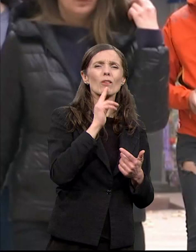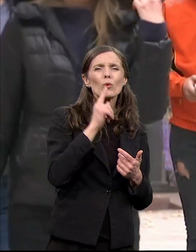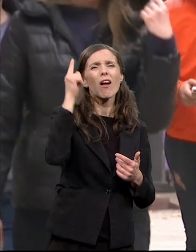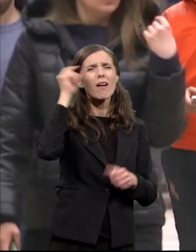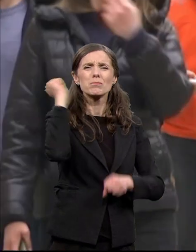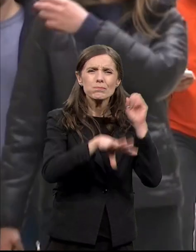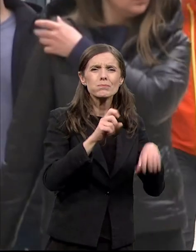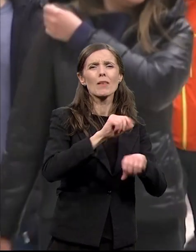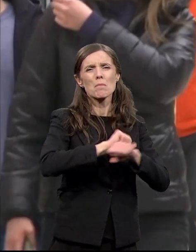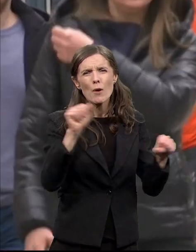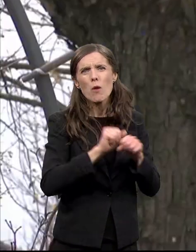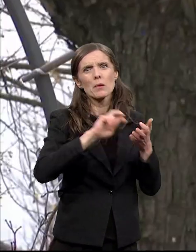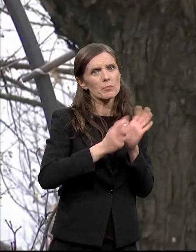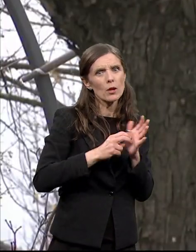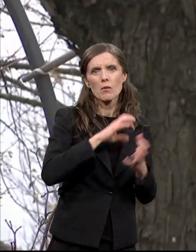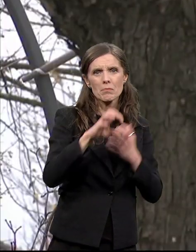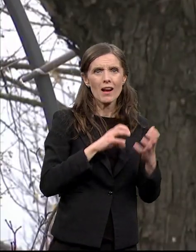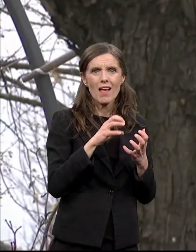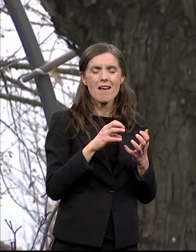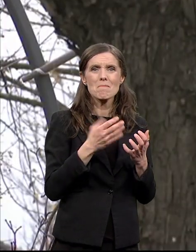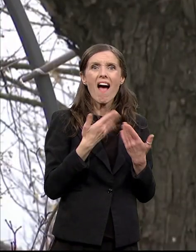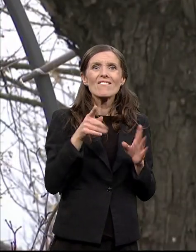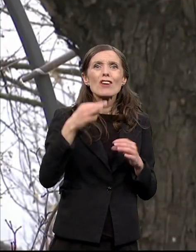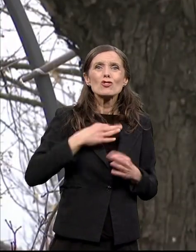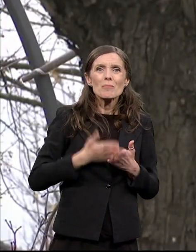I onda su oni nekako zbog Matija se već rodio,